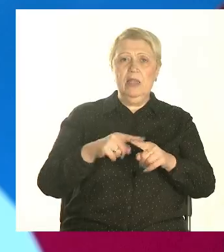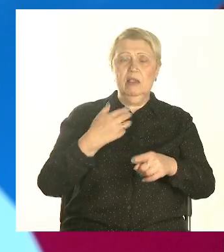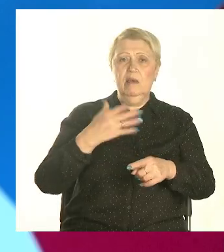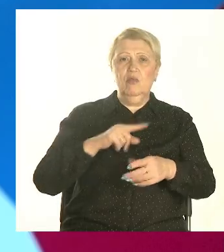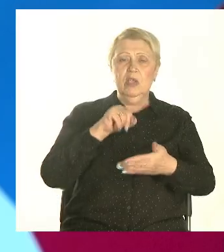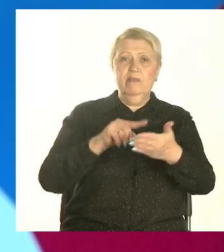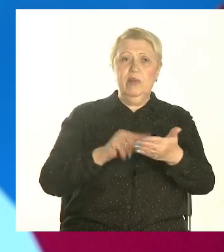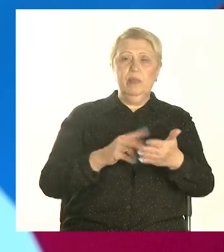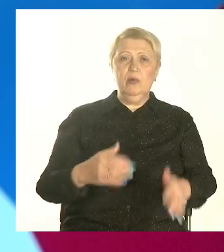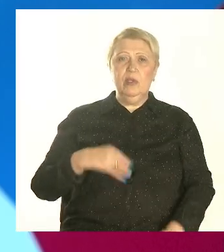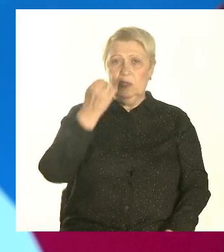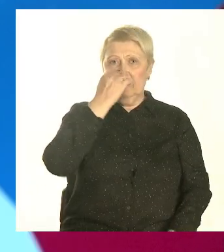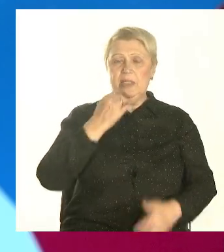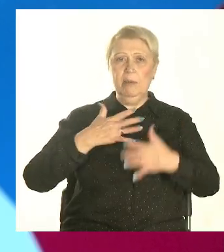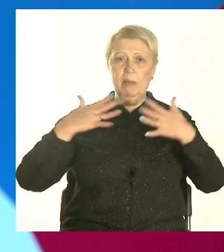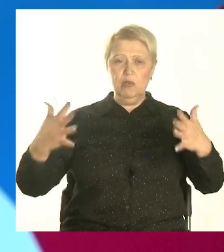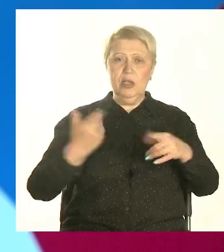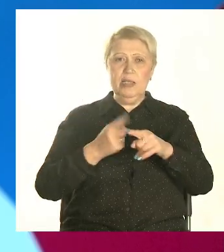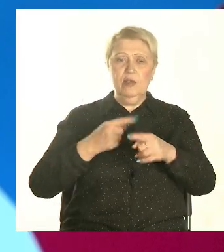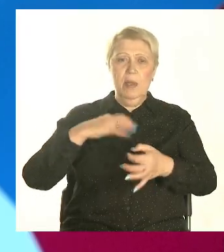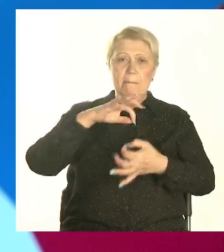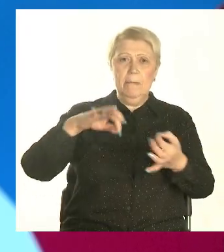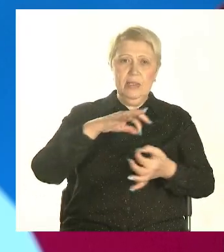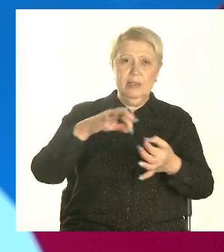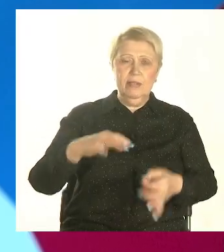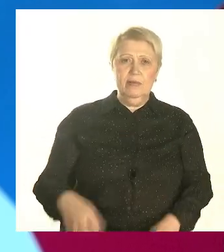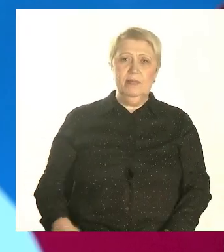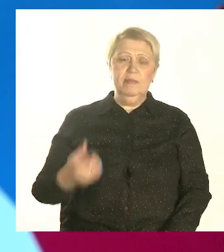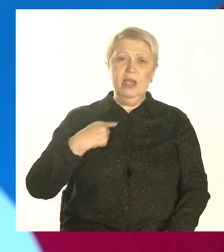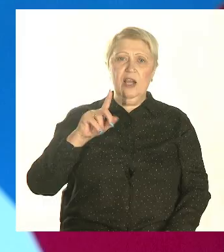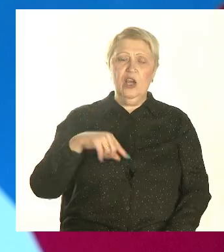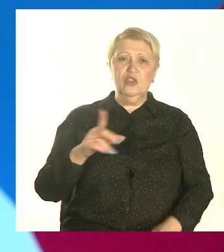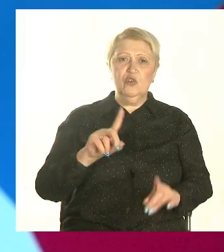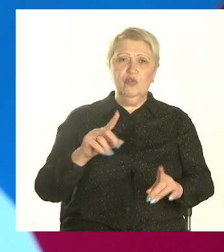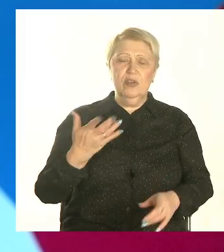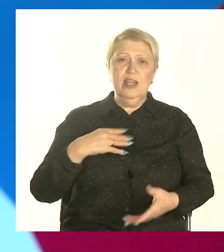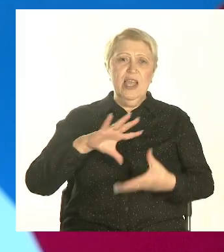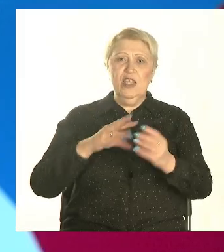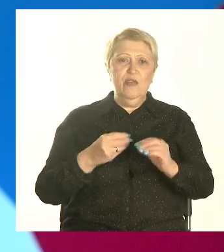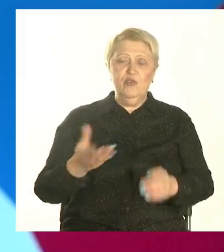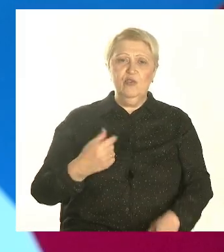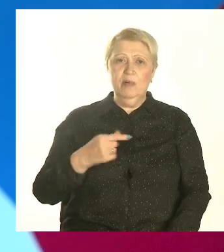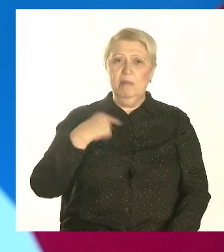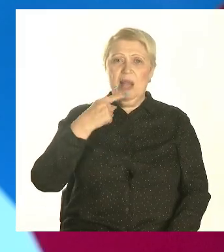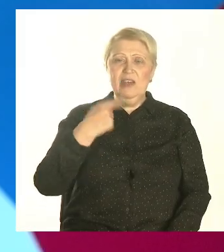Ну что ж, спасибо большое за эту беседу. Мне кажется, не все мы, наверное, обсудили. Не все, у нас далеко точно. Не все.